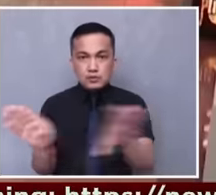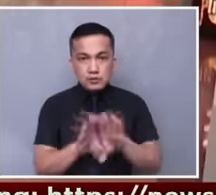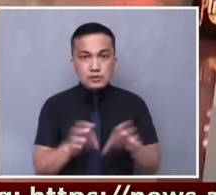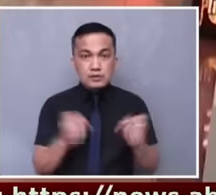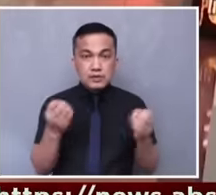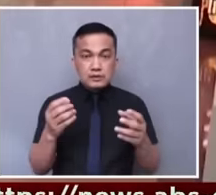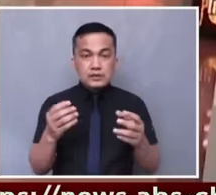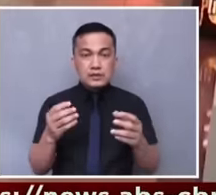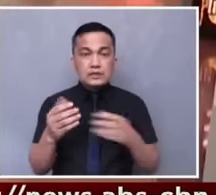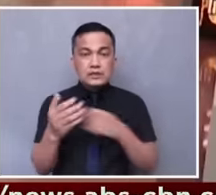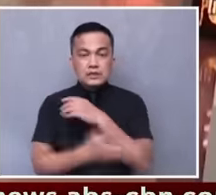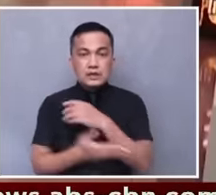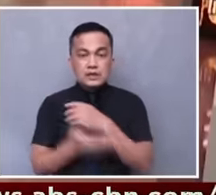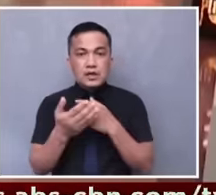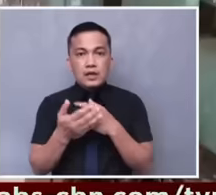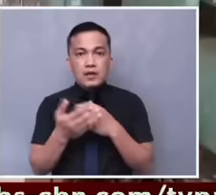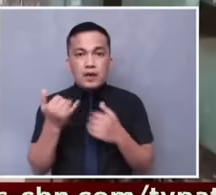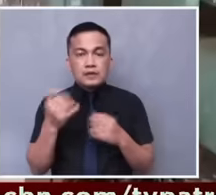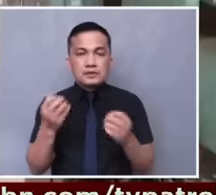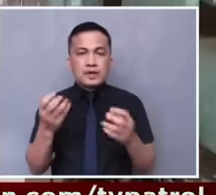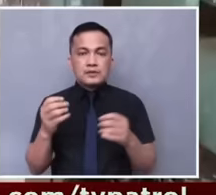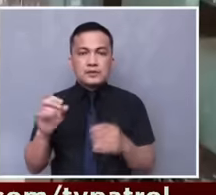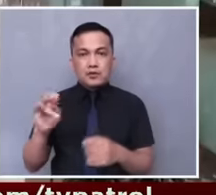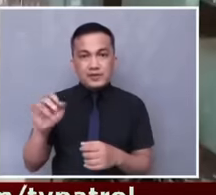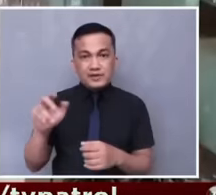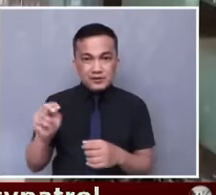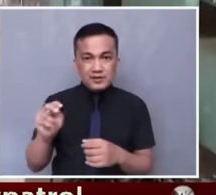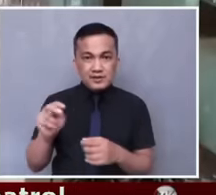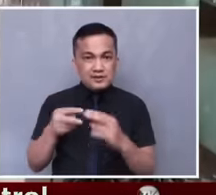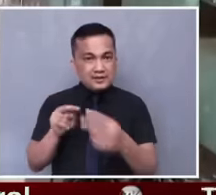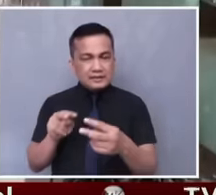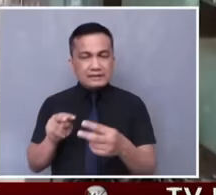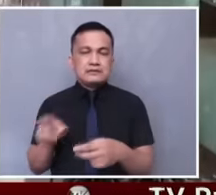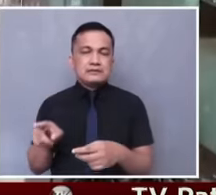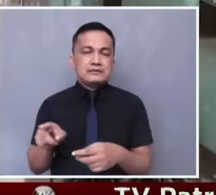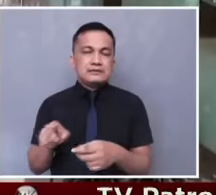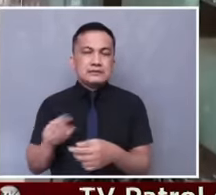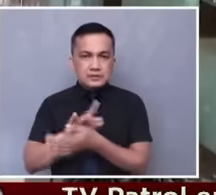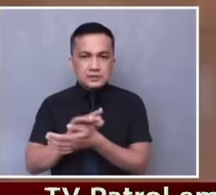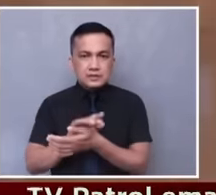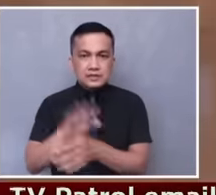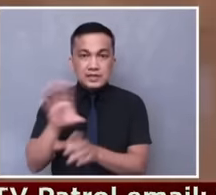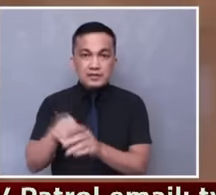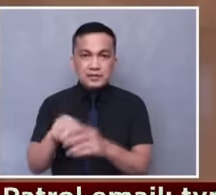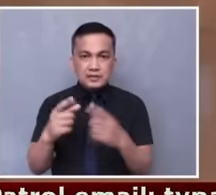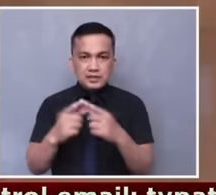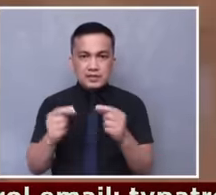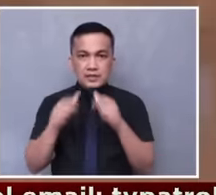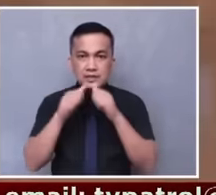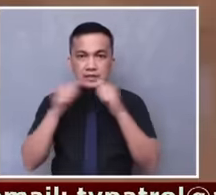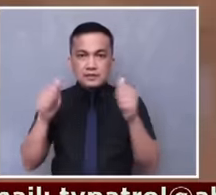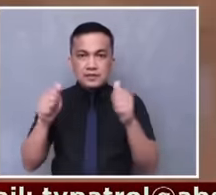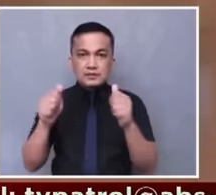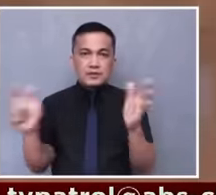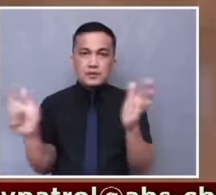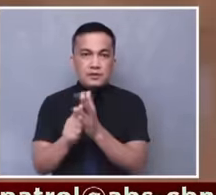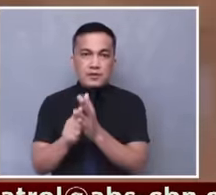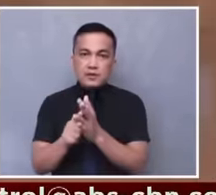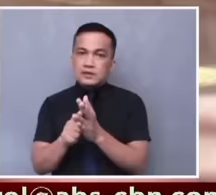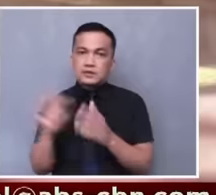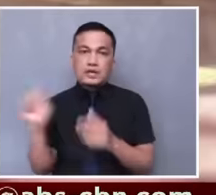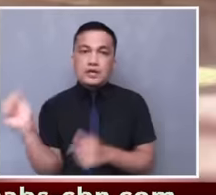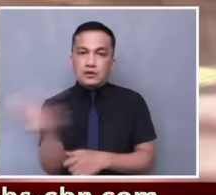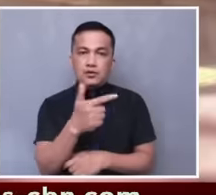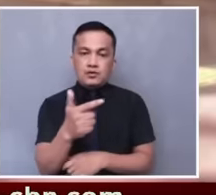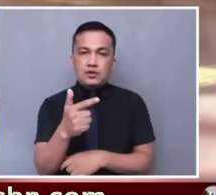bagong Omicron variant ng COVID-19. Kabilang na rito ang Japan na nag-anunsyo ng ban para sa lahat ng mga